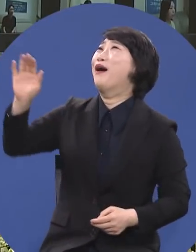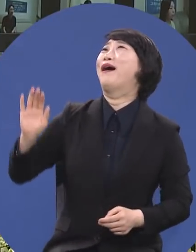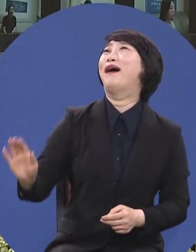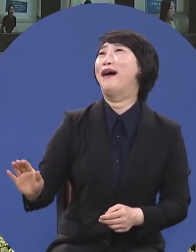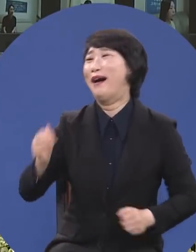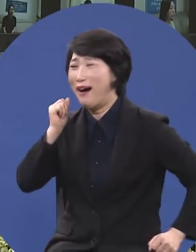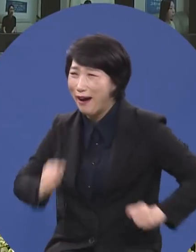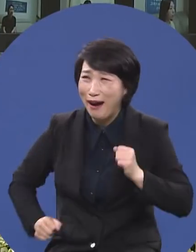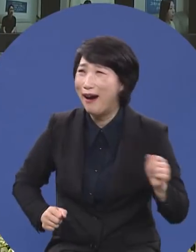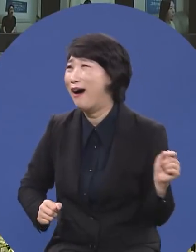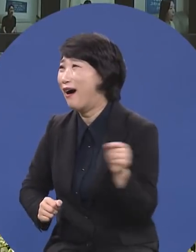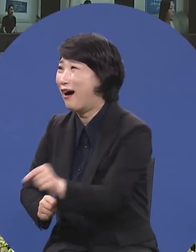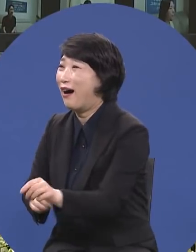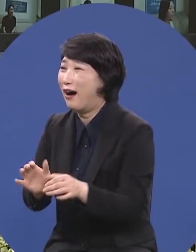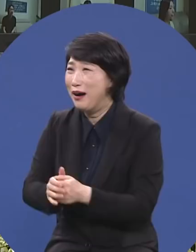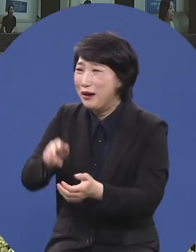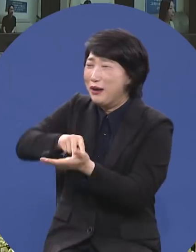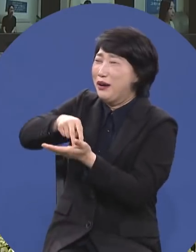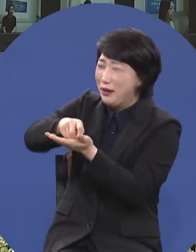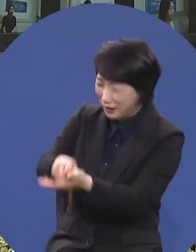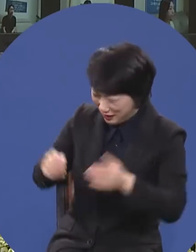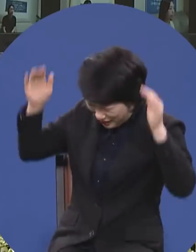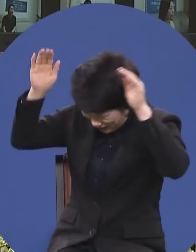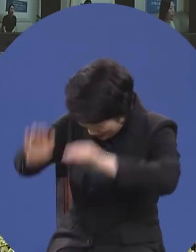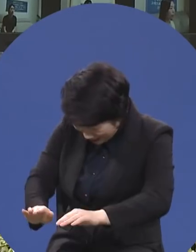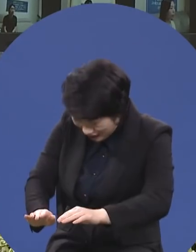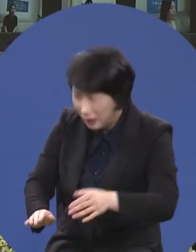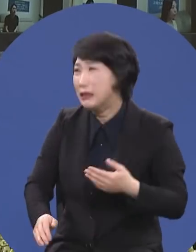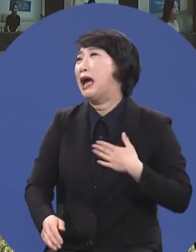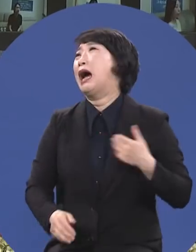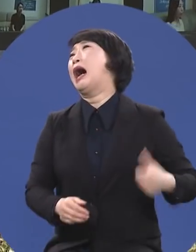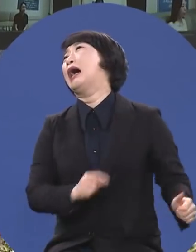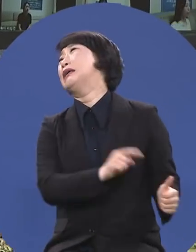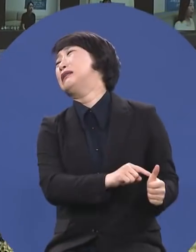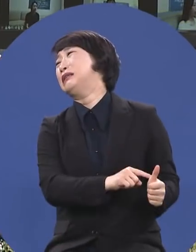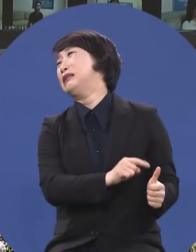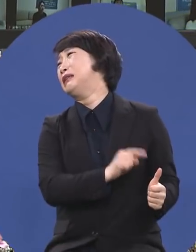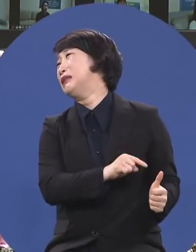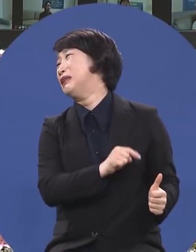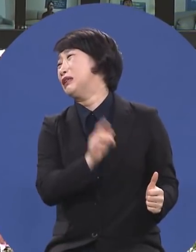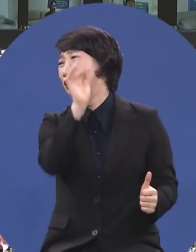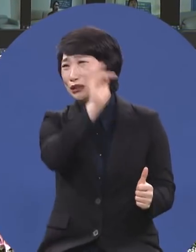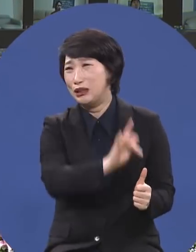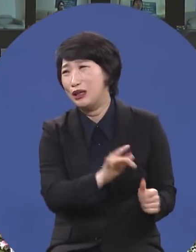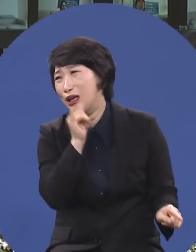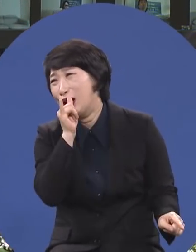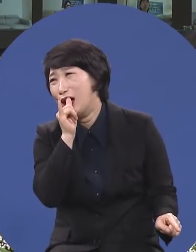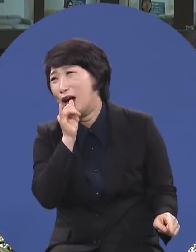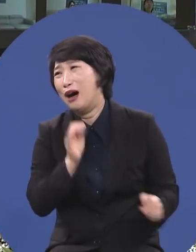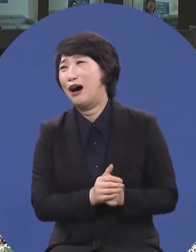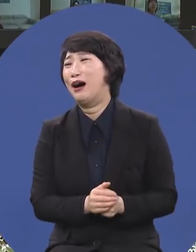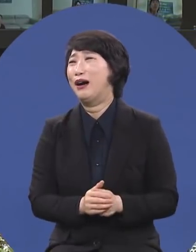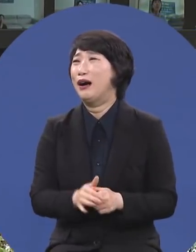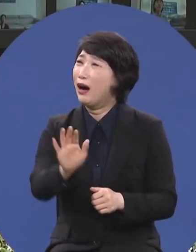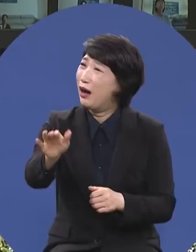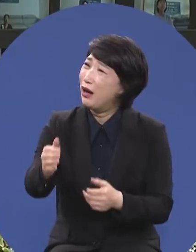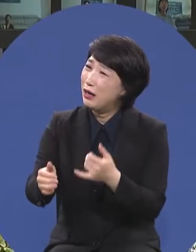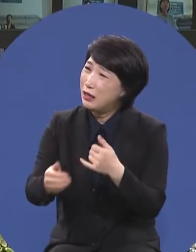선생님이요, 쫓아가서 그걸 엎드려서 내 자식이 귀신들려 그렇습니다. 당신의 제자들